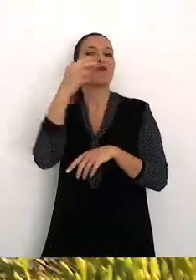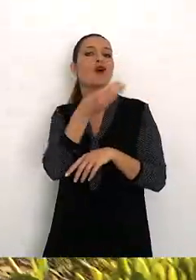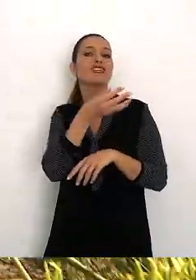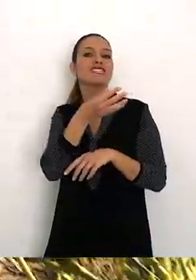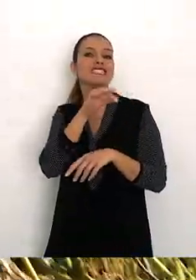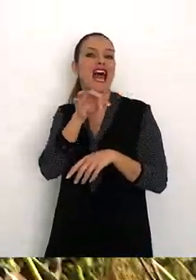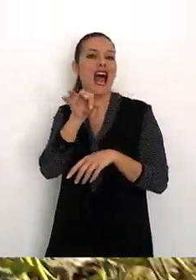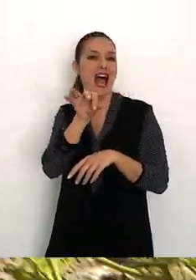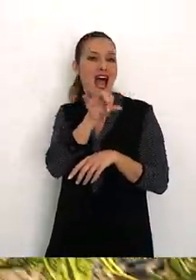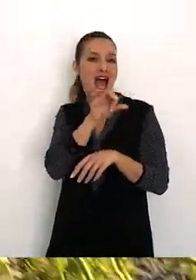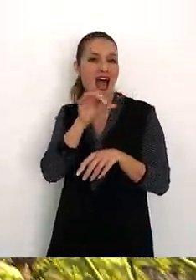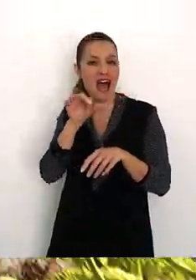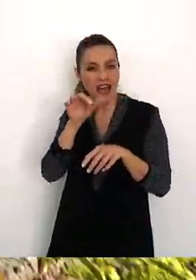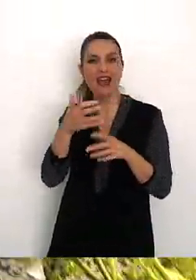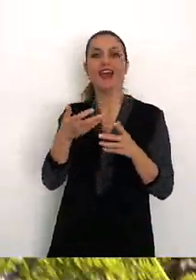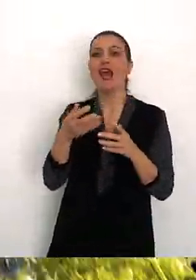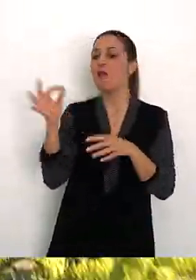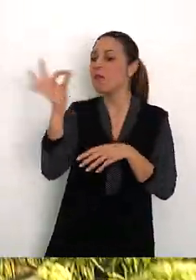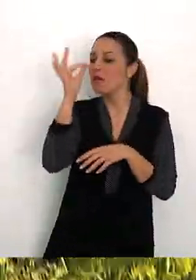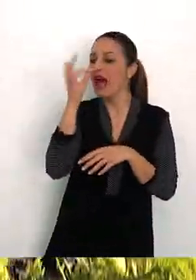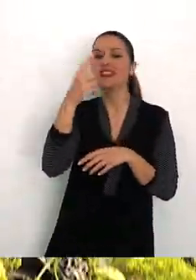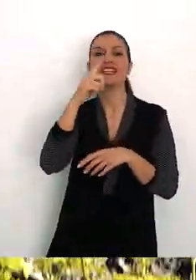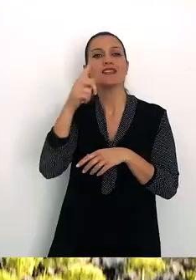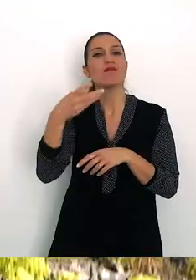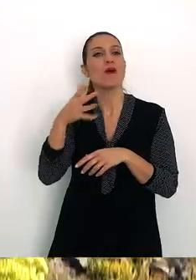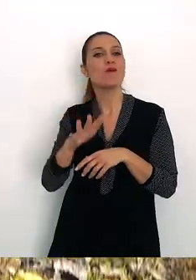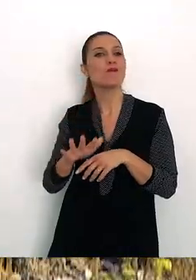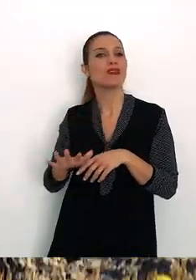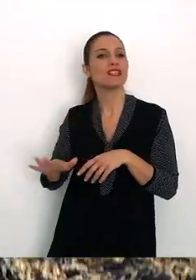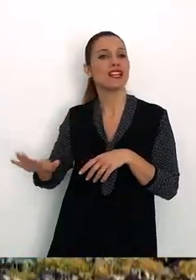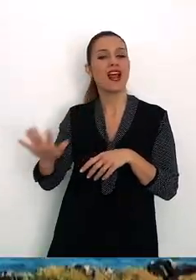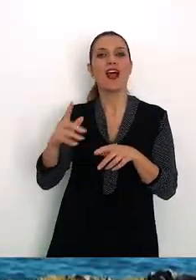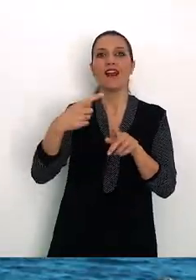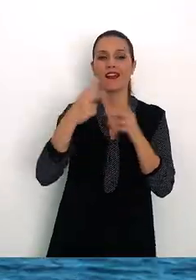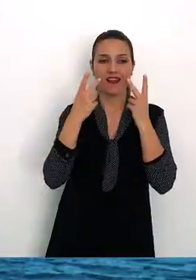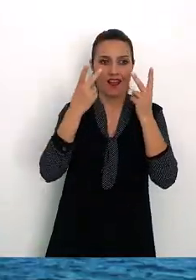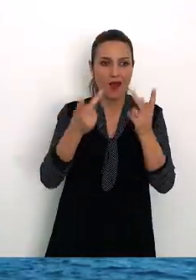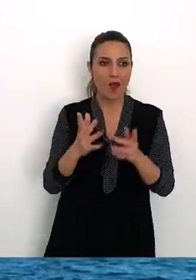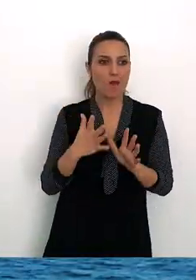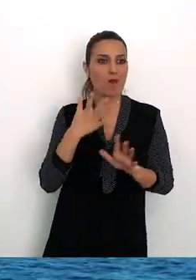salsedine, mentre si è immersi tra la vegetazione della scogliera e il blu del mare cristallino.